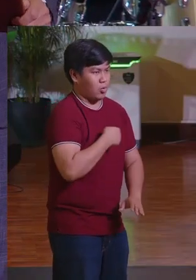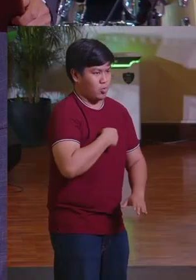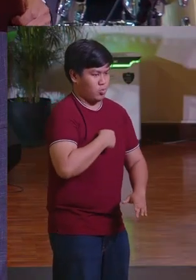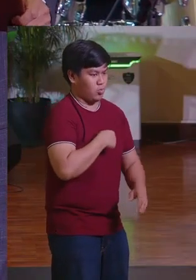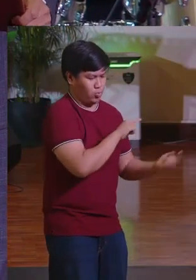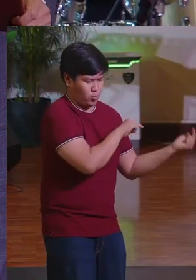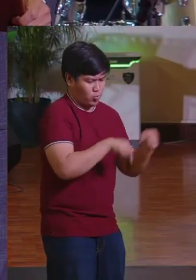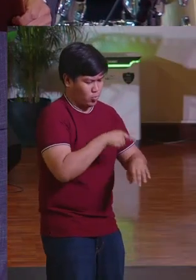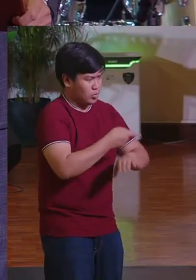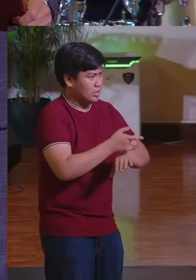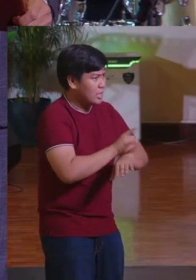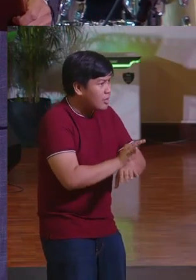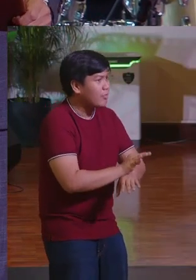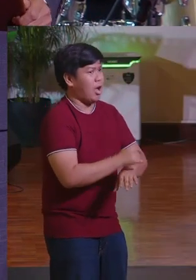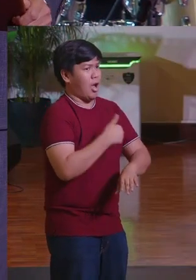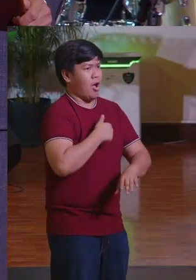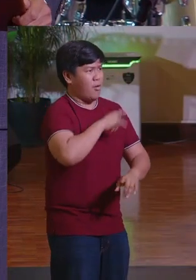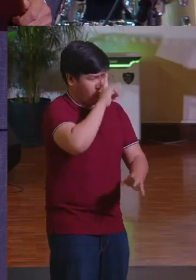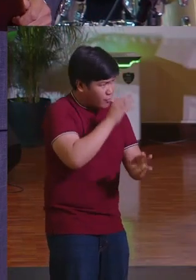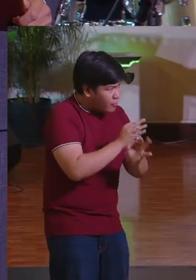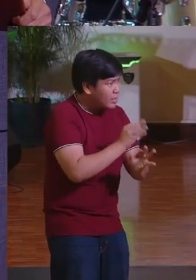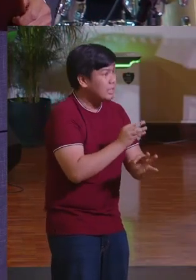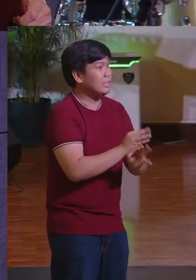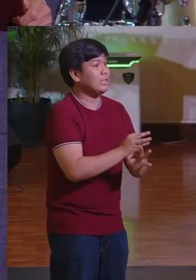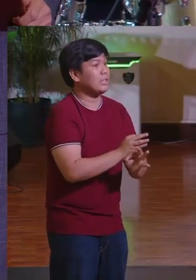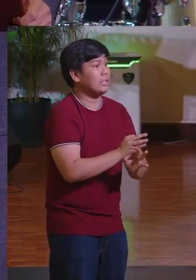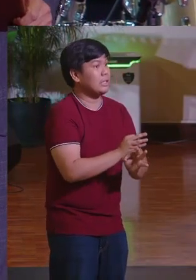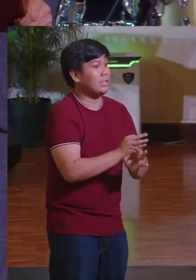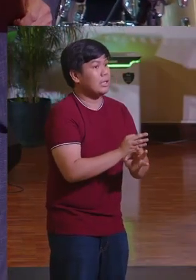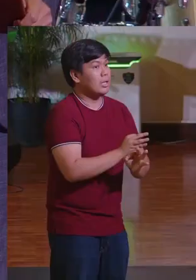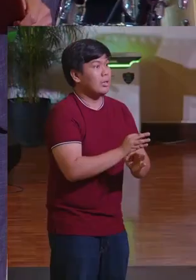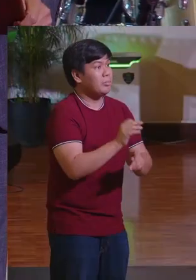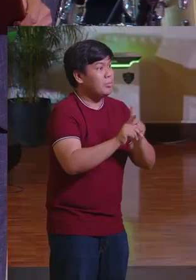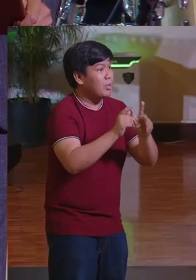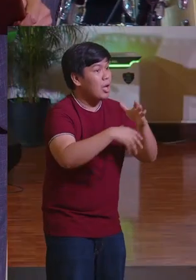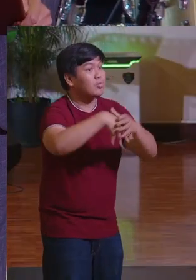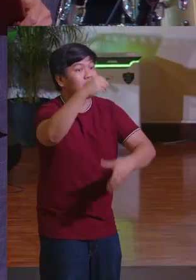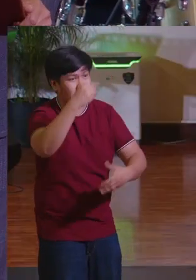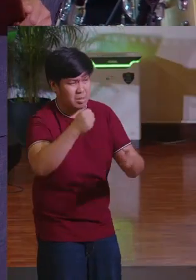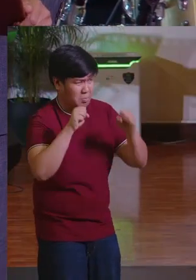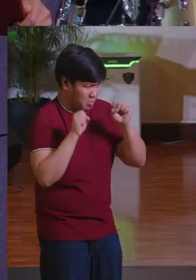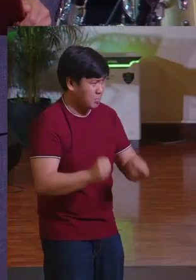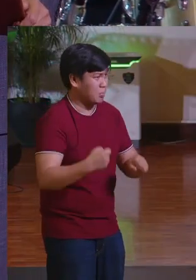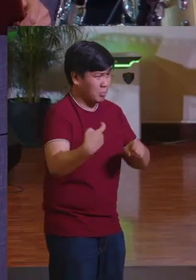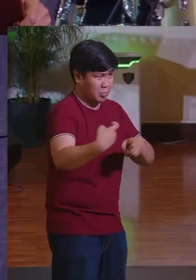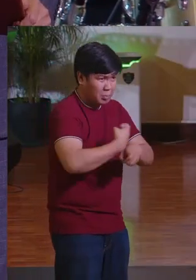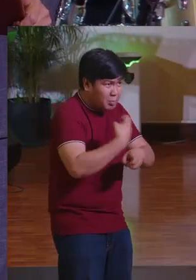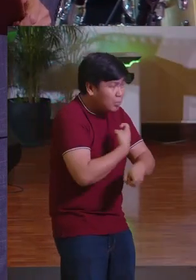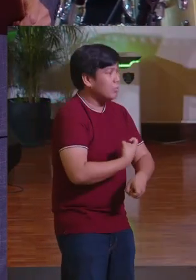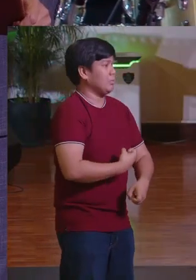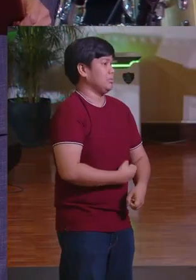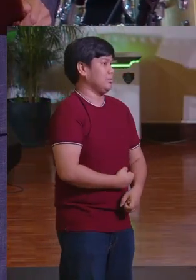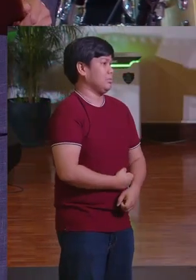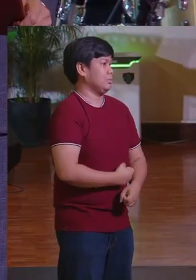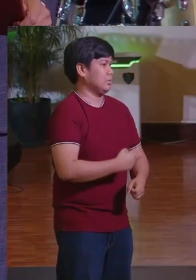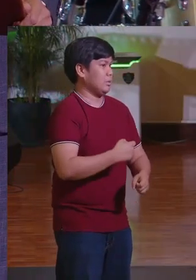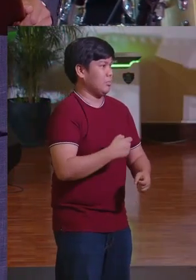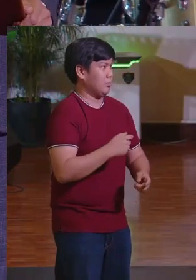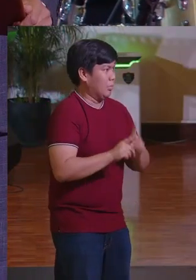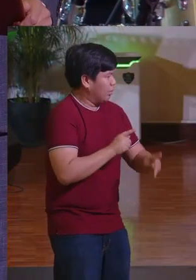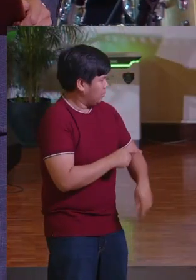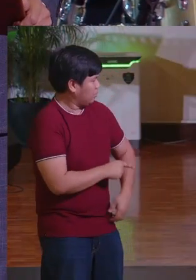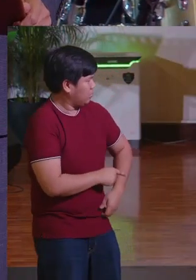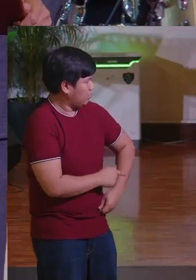ating pananampalataya, maaari po tayong alipustahin. Maaari tayong kainisan ng ating mga